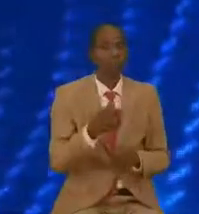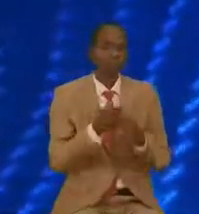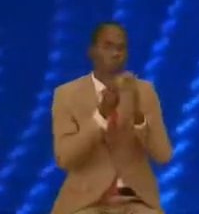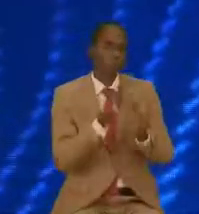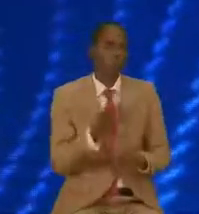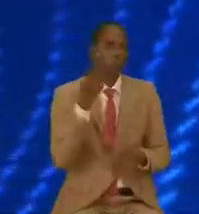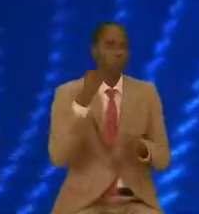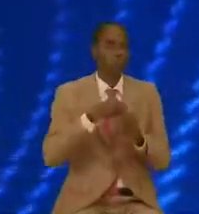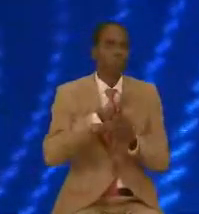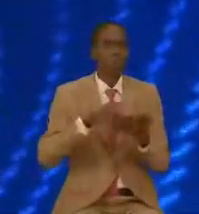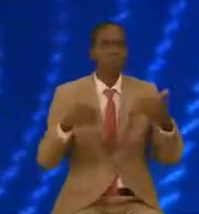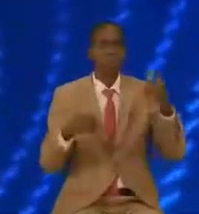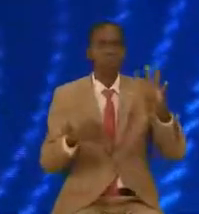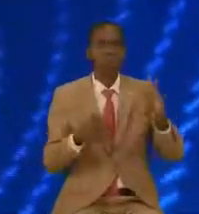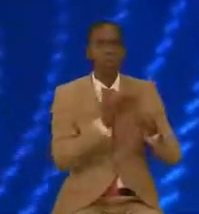Verset 14.